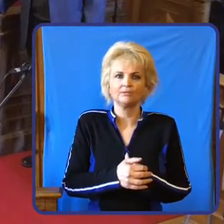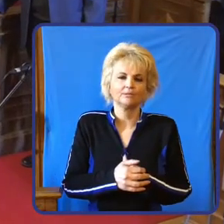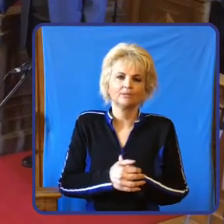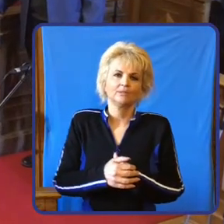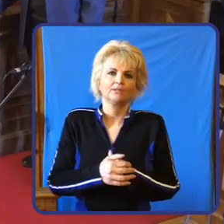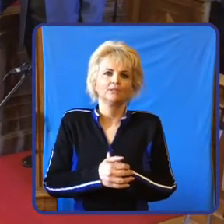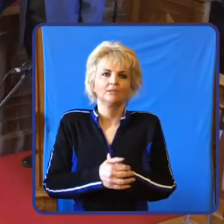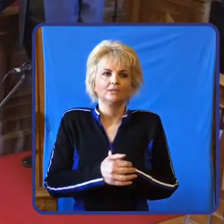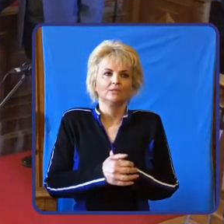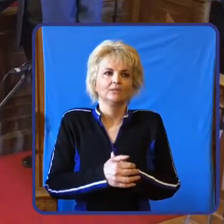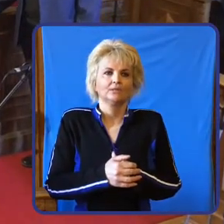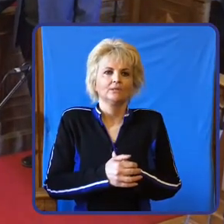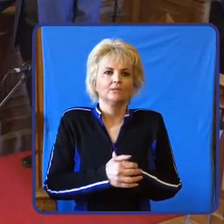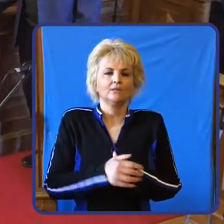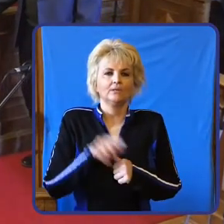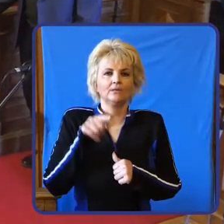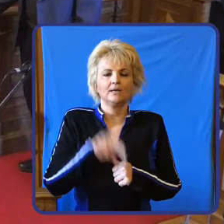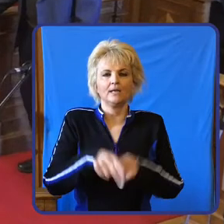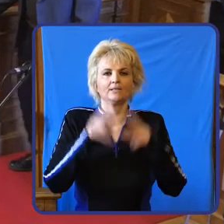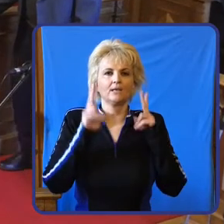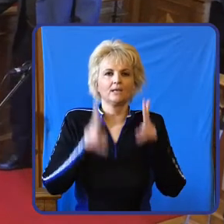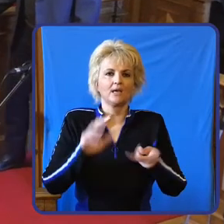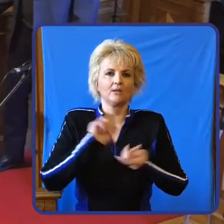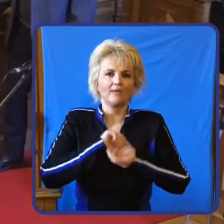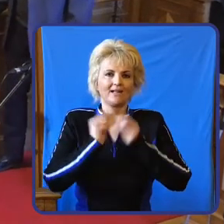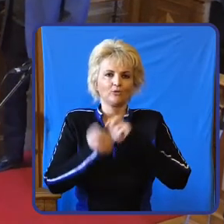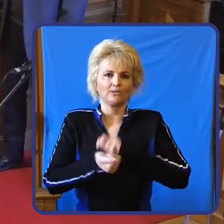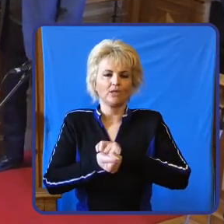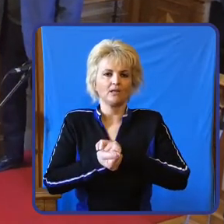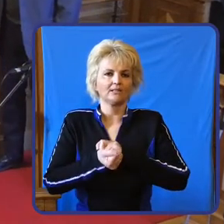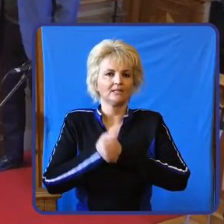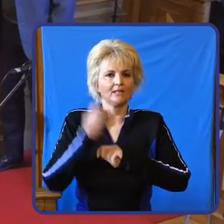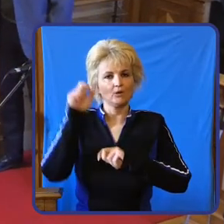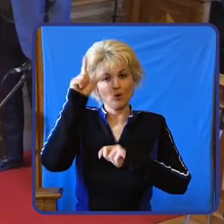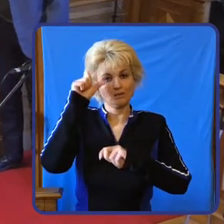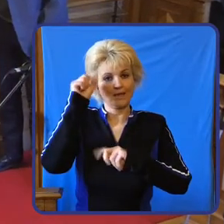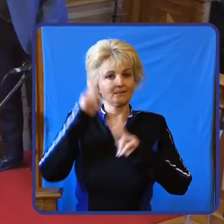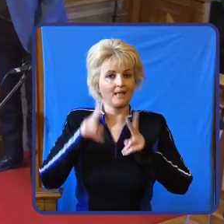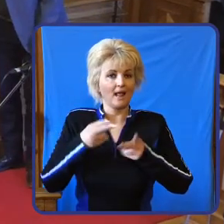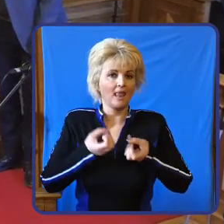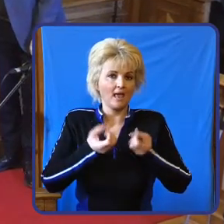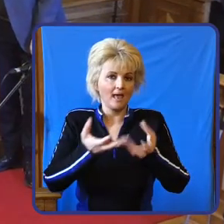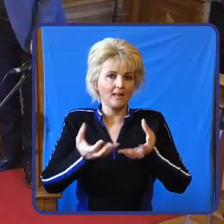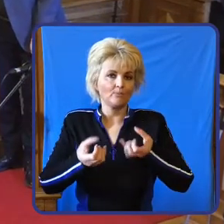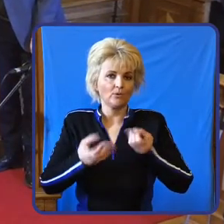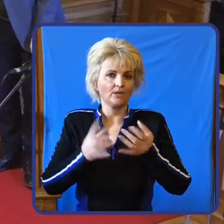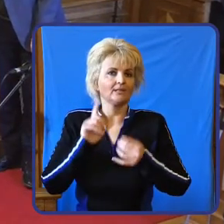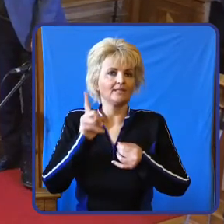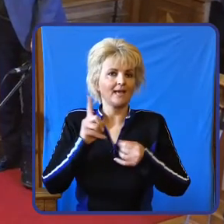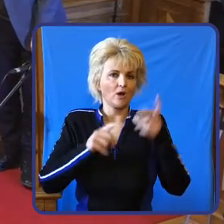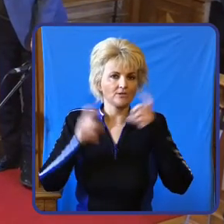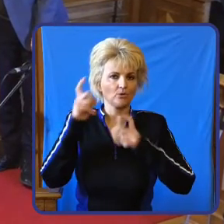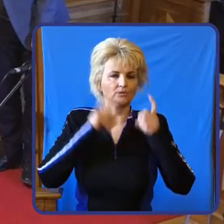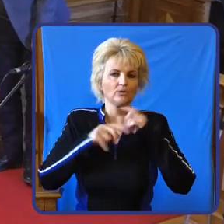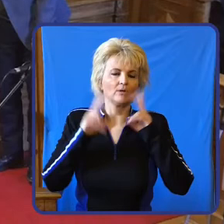mindenféleképpen próbáljanak ezen változtatni, ötleteiket tárjánk elénk. Akkor is azt gondolom viszont, hogy